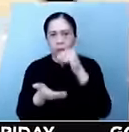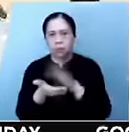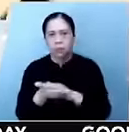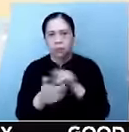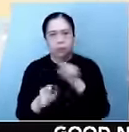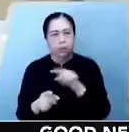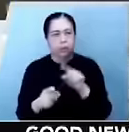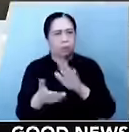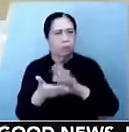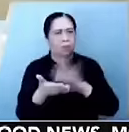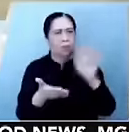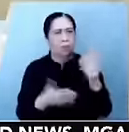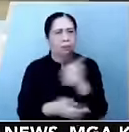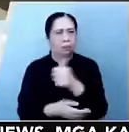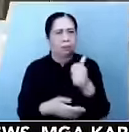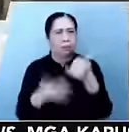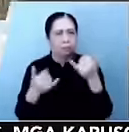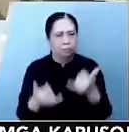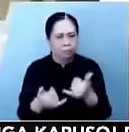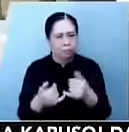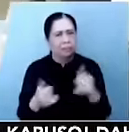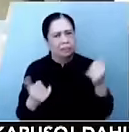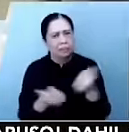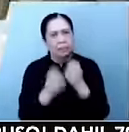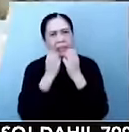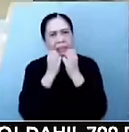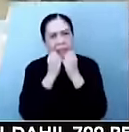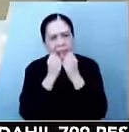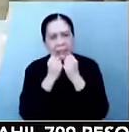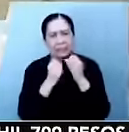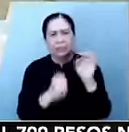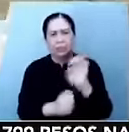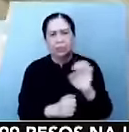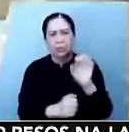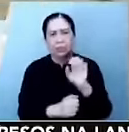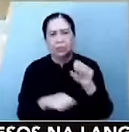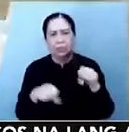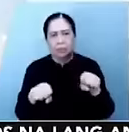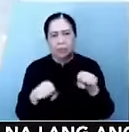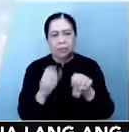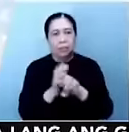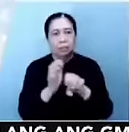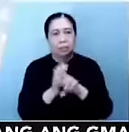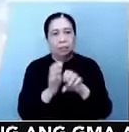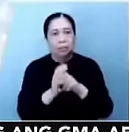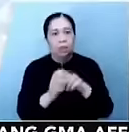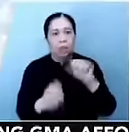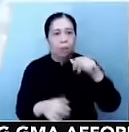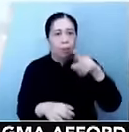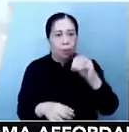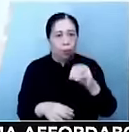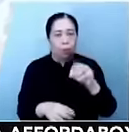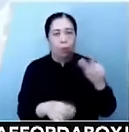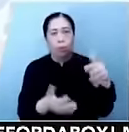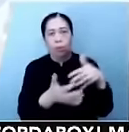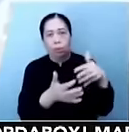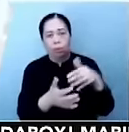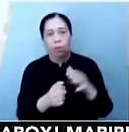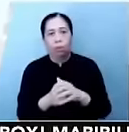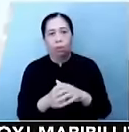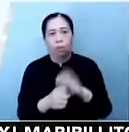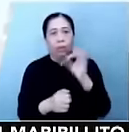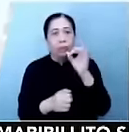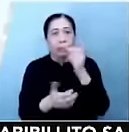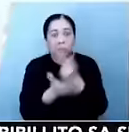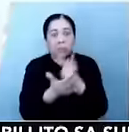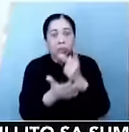ng pamasahe ngayon, malaking bagay ang kanilang e-trike. Tulad ng apo ko sa Roses nag-aral, biruin mo 80 pesos ang